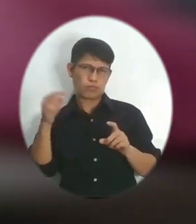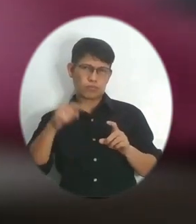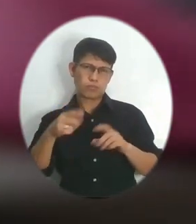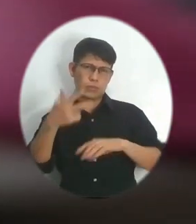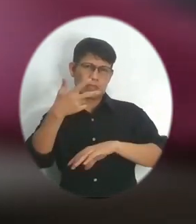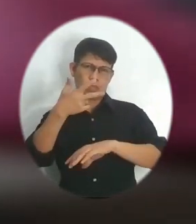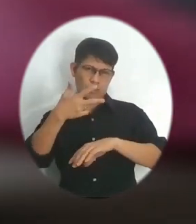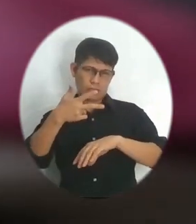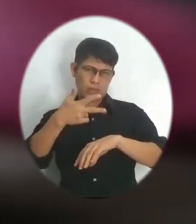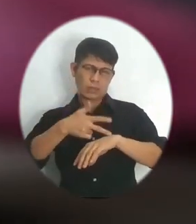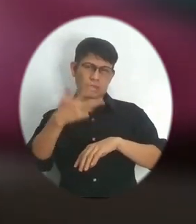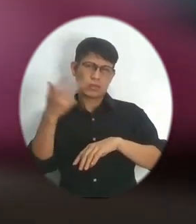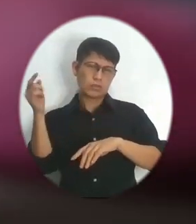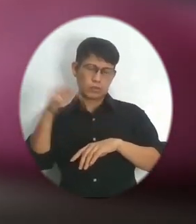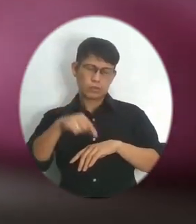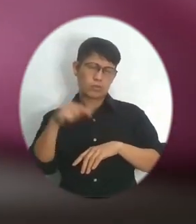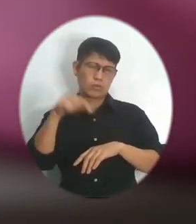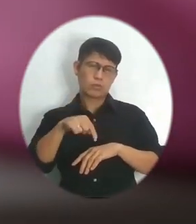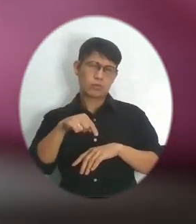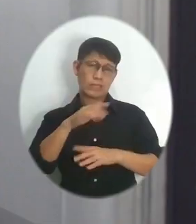Nakatatlong balik po kami dito. Yun po,